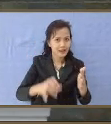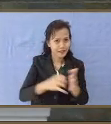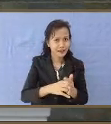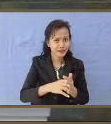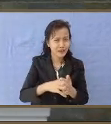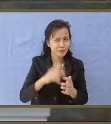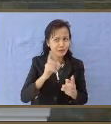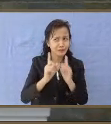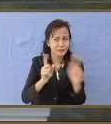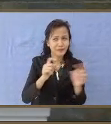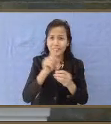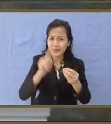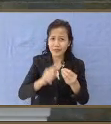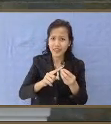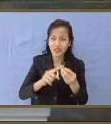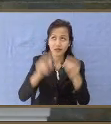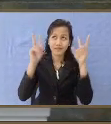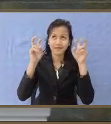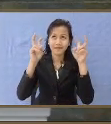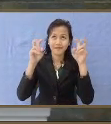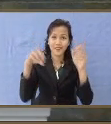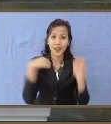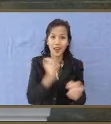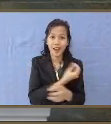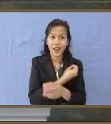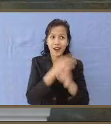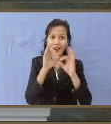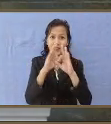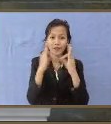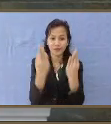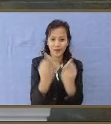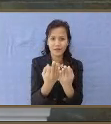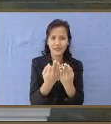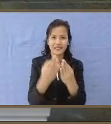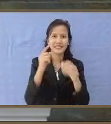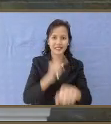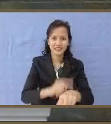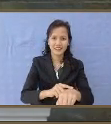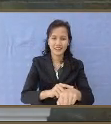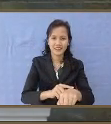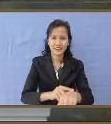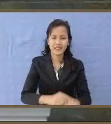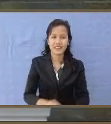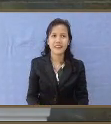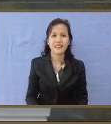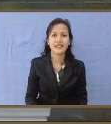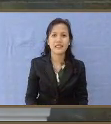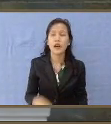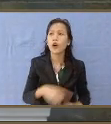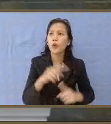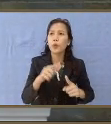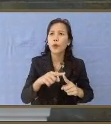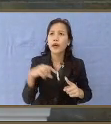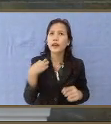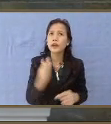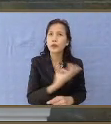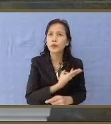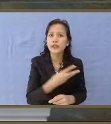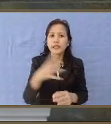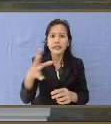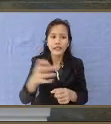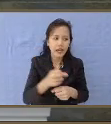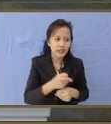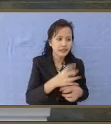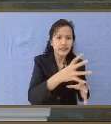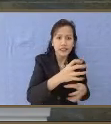Na-imagine niyo, I don't know if you're following my points here. Okay? Now, ang nilalaman, you see, when you gather, pag ginather mo